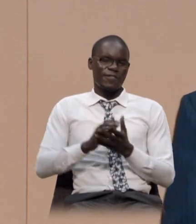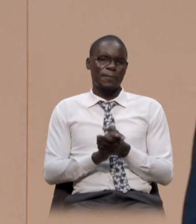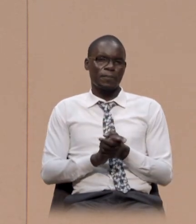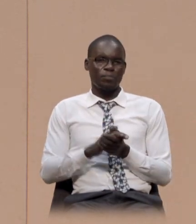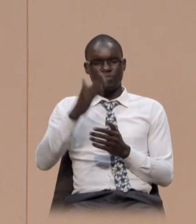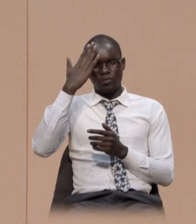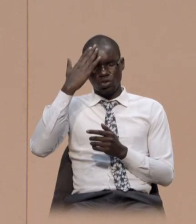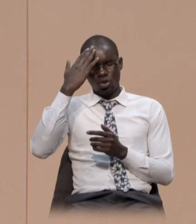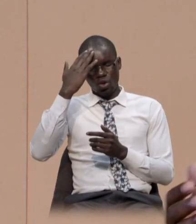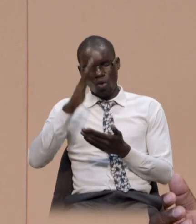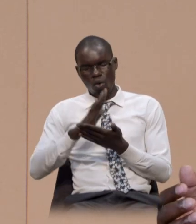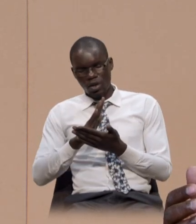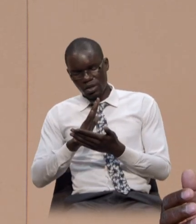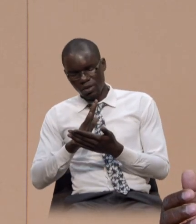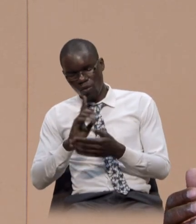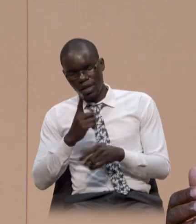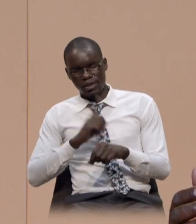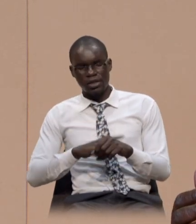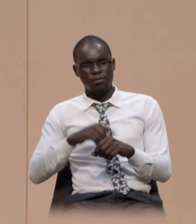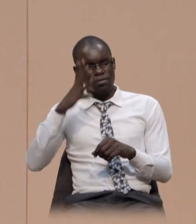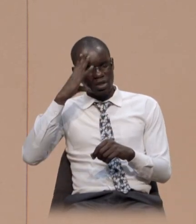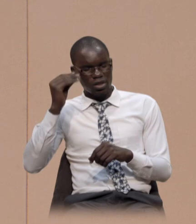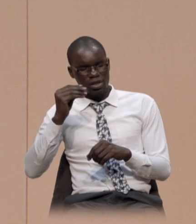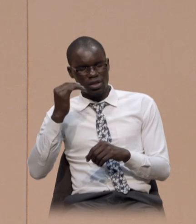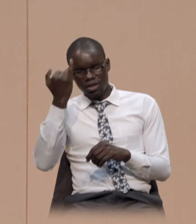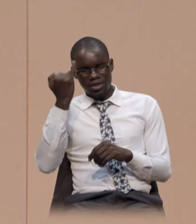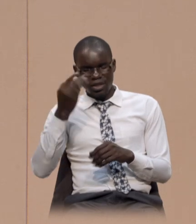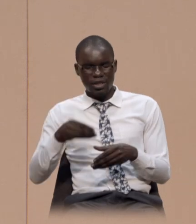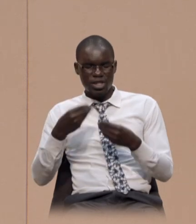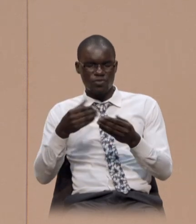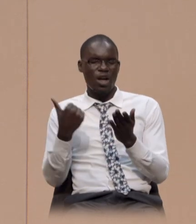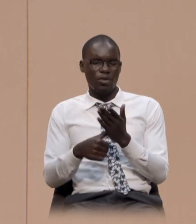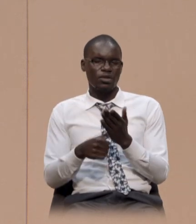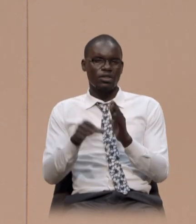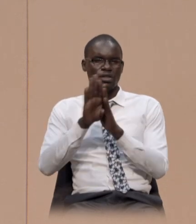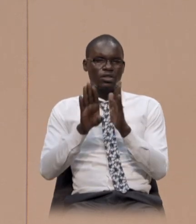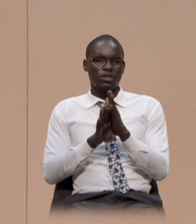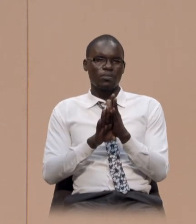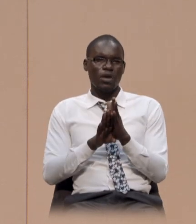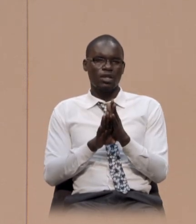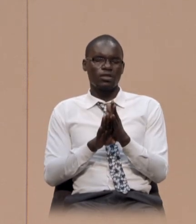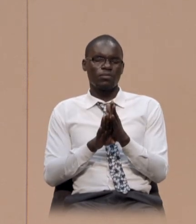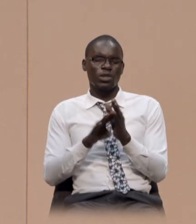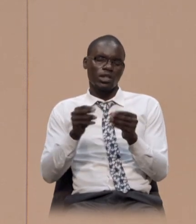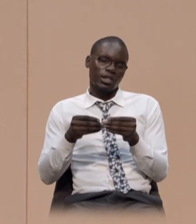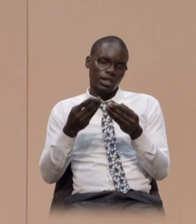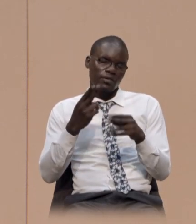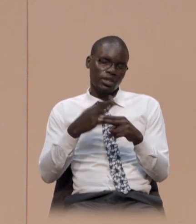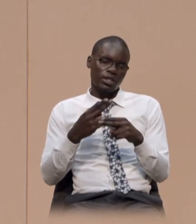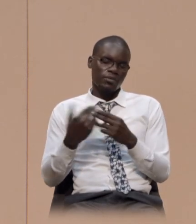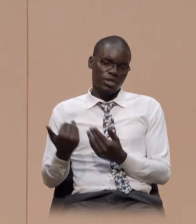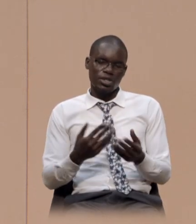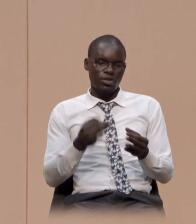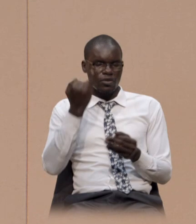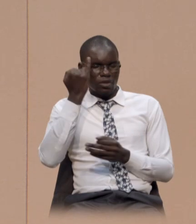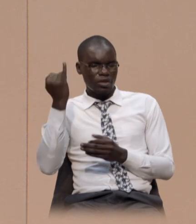Unajua Musa siku moja wa Israeli walimsumbua. Na unajua wa Israeli, Biblia imewaita watoto ya Israeli.